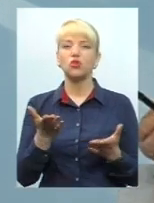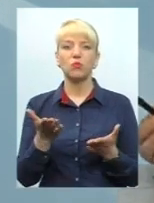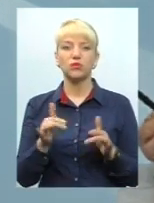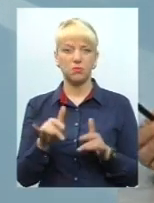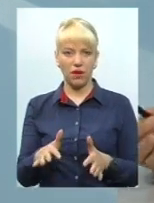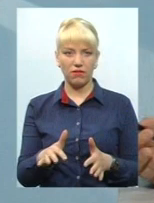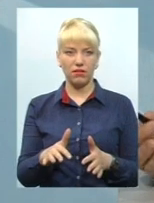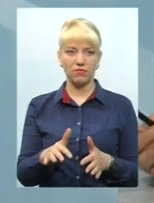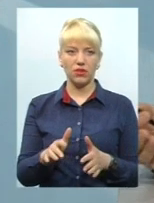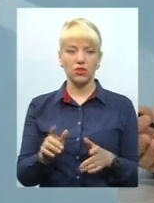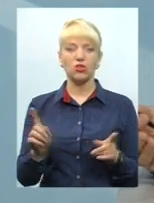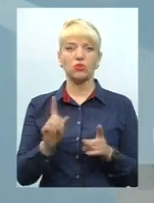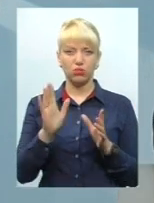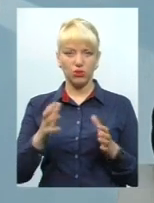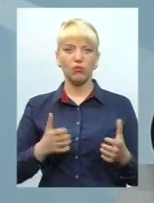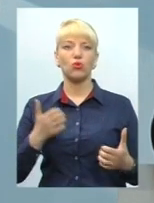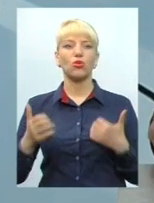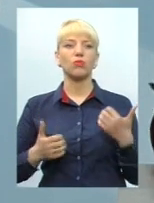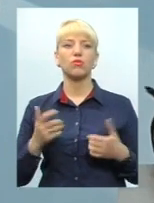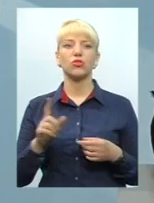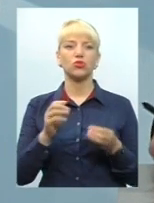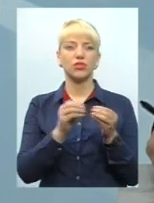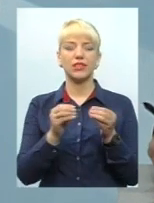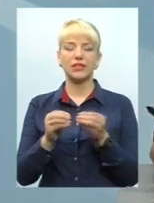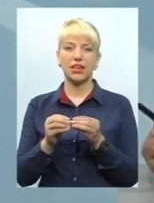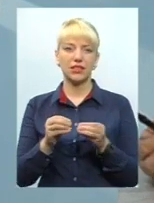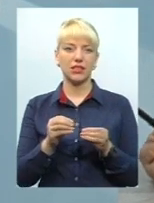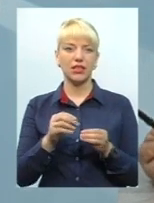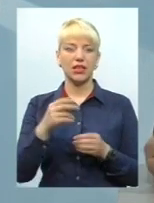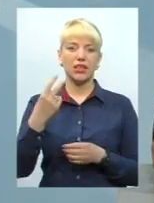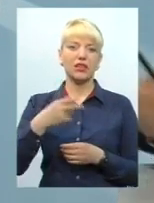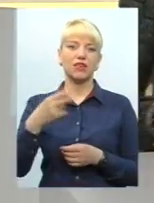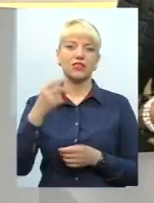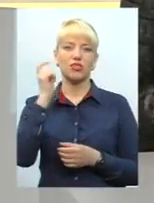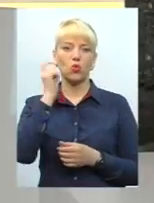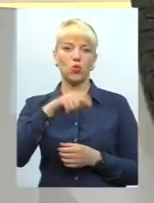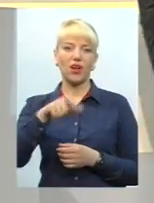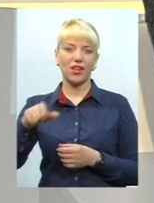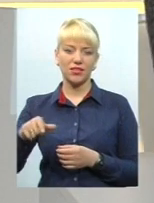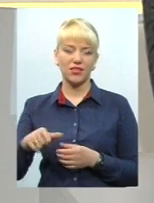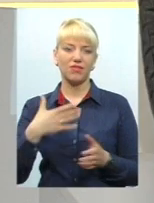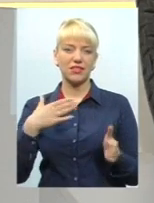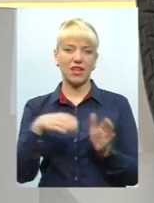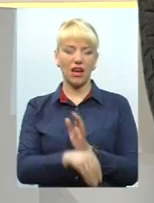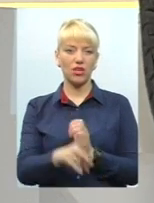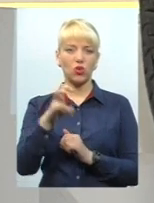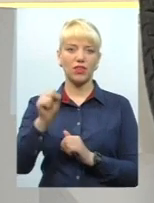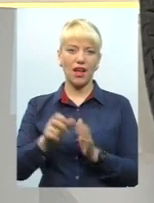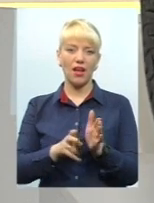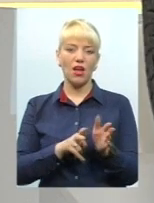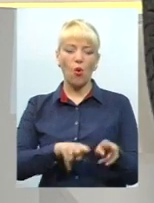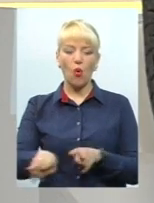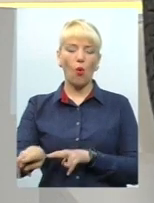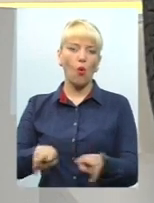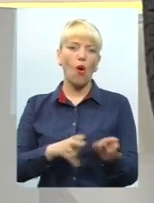Невже ми будемо турбуватися про те, що десяток-другий тубільців загине на залізничних коліях. От, і ми